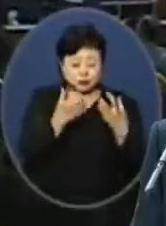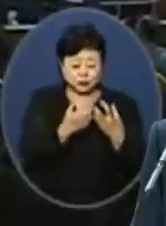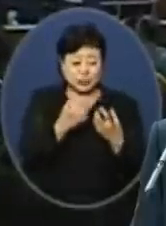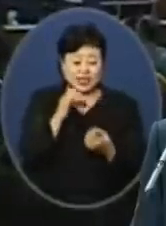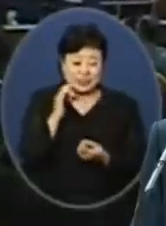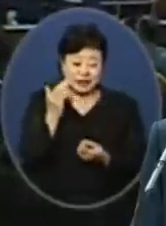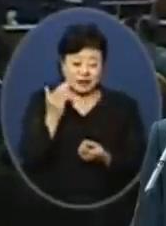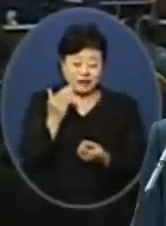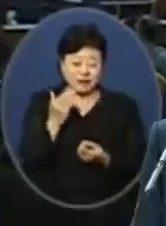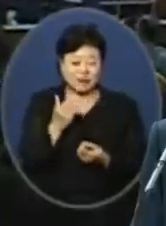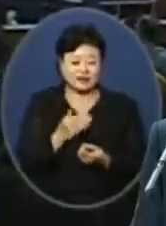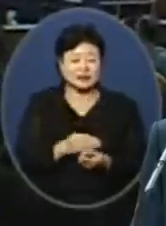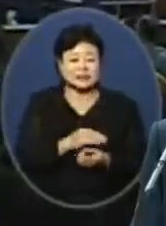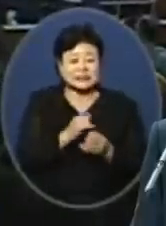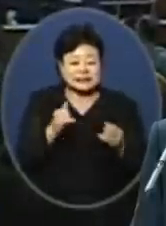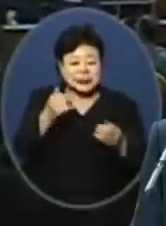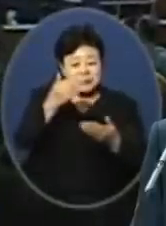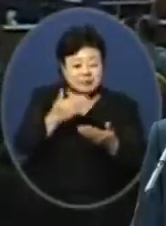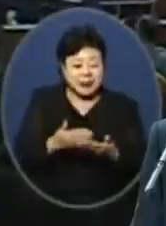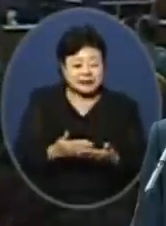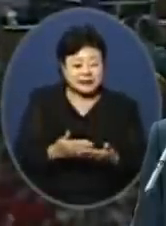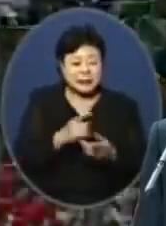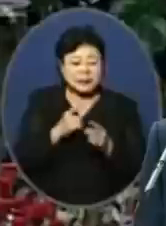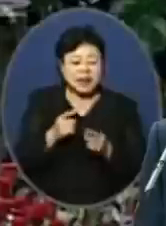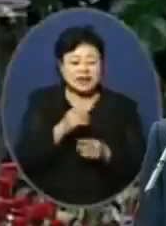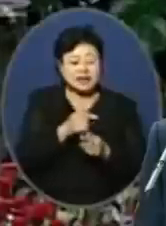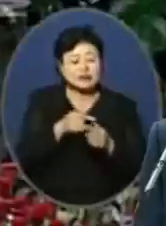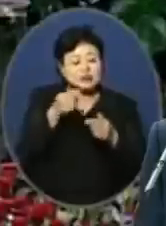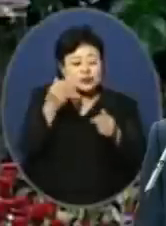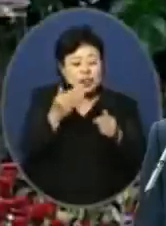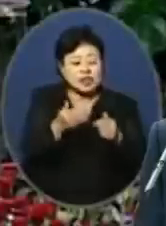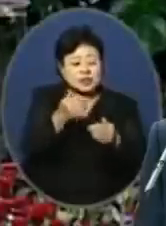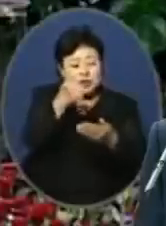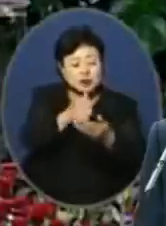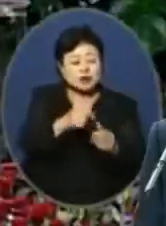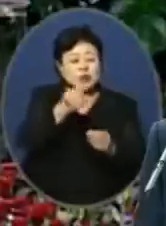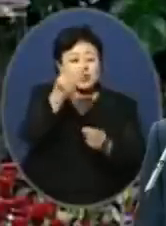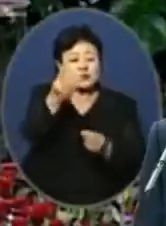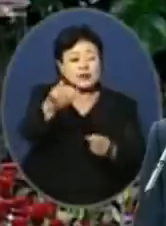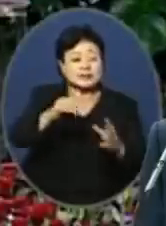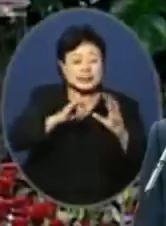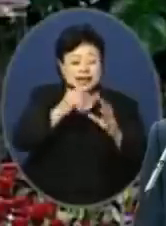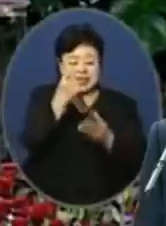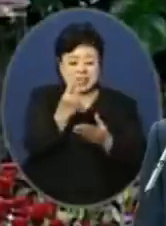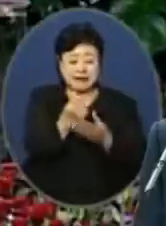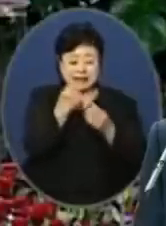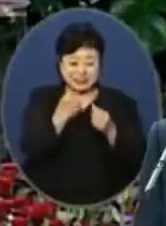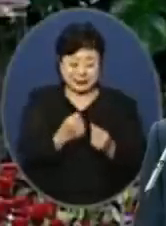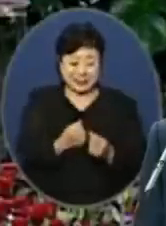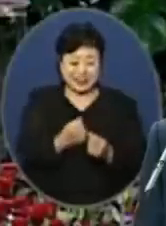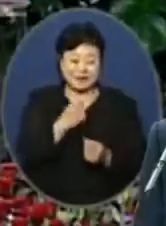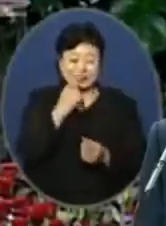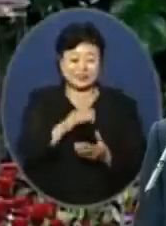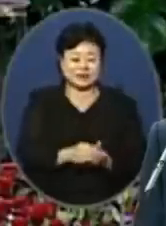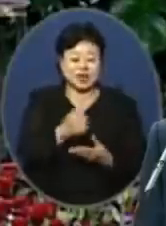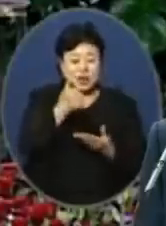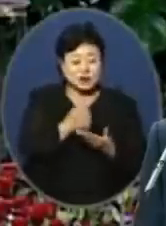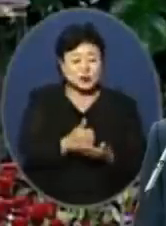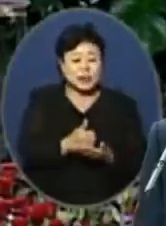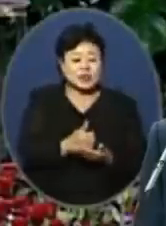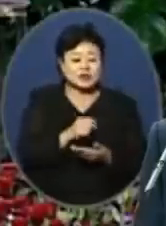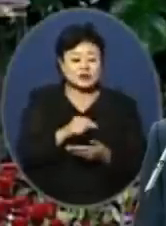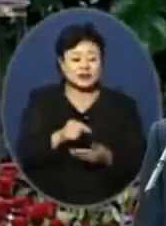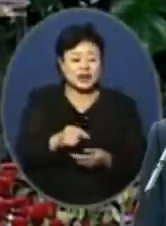풍성하였도다. 믿보다 모든 사람이 받을 만한 이 말이여 그리스도 예수께서 죄인을 구원하시려고 세상에 임하셨다 하였도다. 죄인 중에